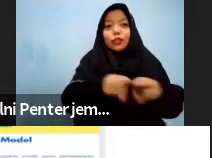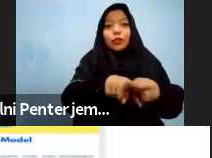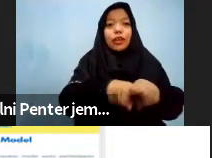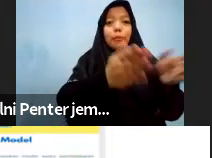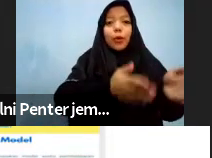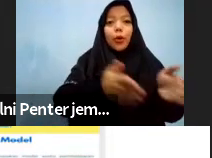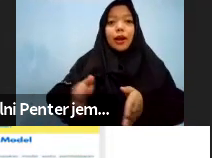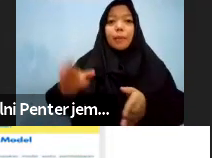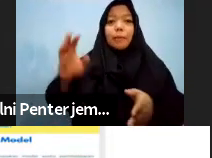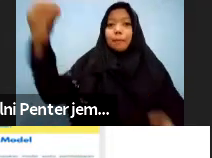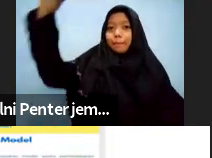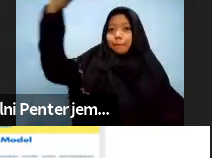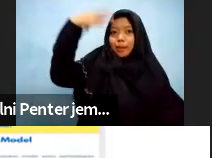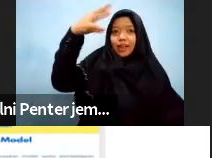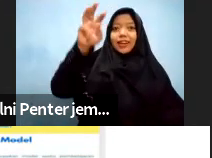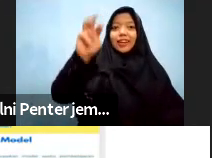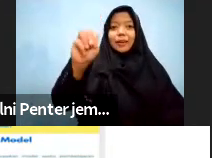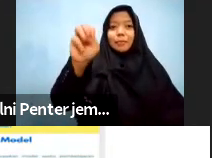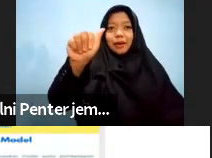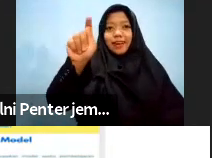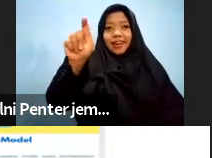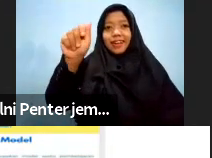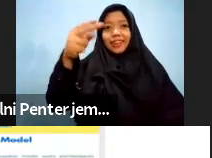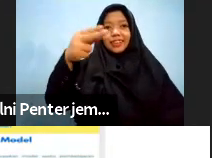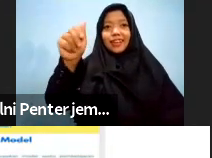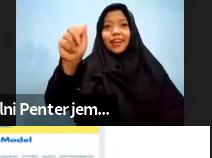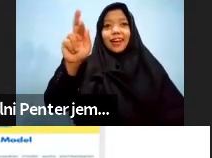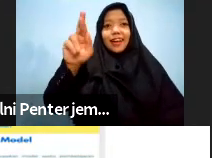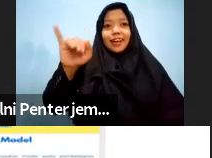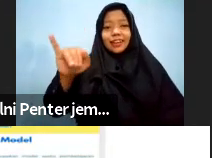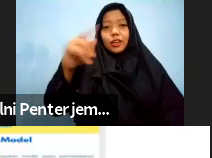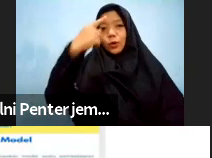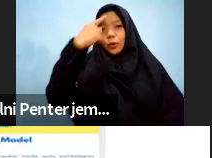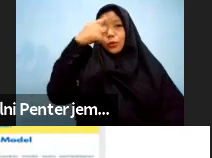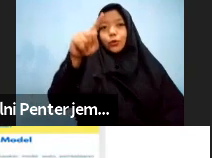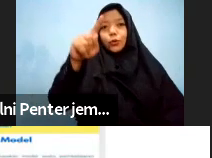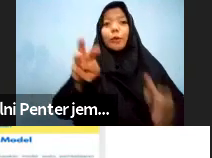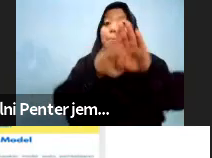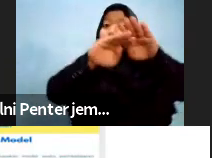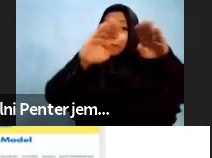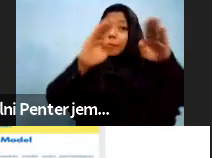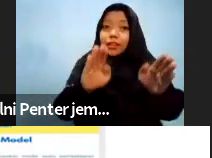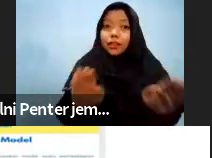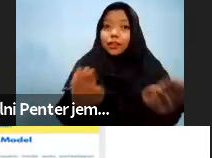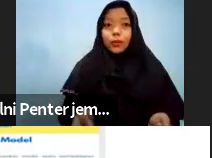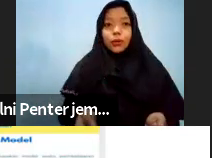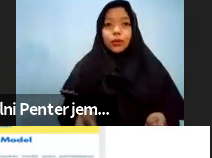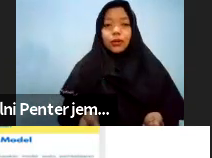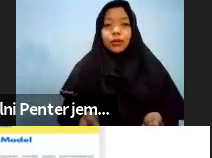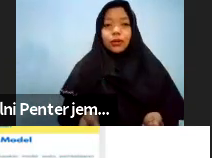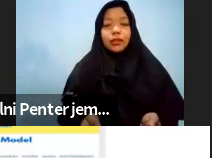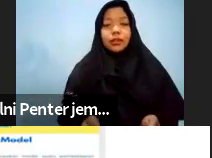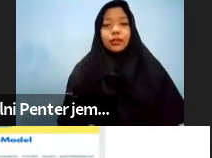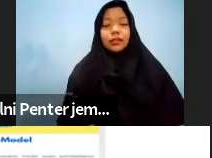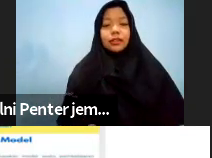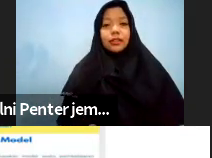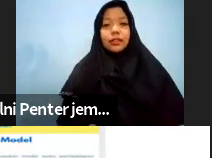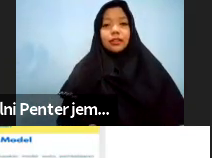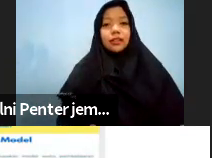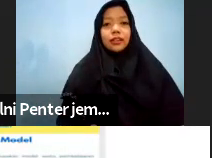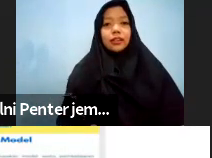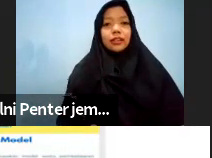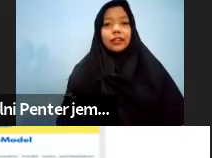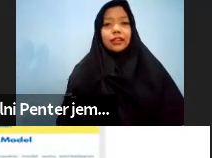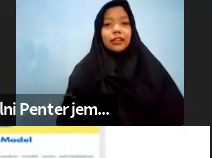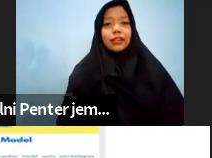perilaku yang baik dan benar dalam kaitannya membentuk dalam kaitannya dengan berbagai